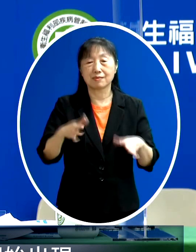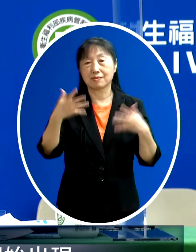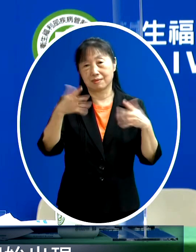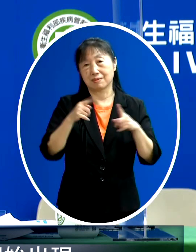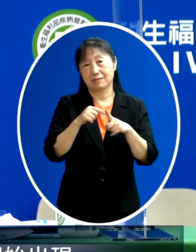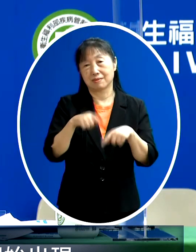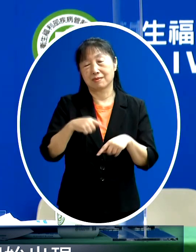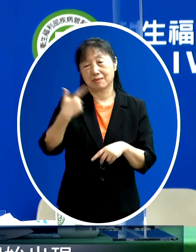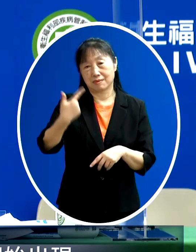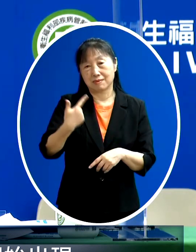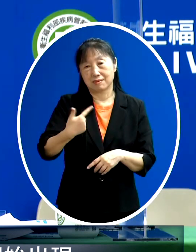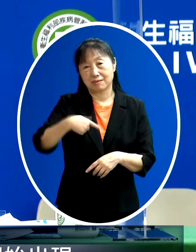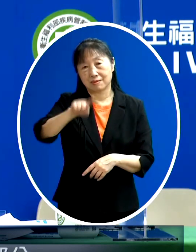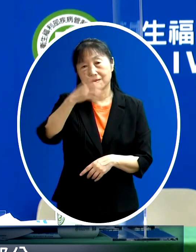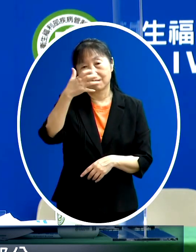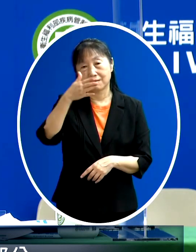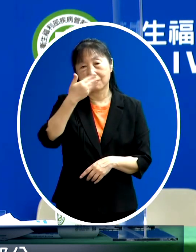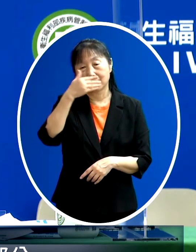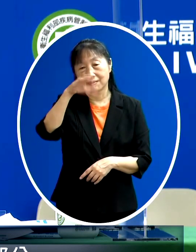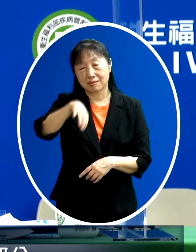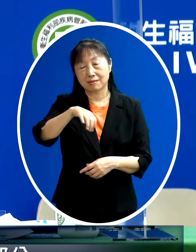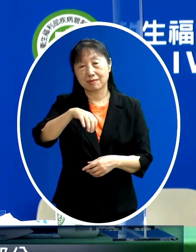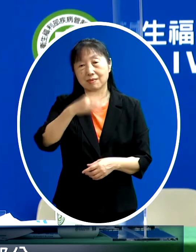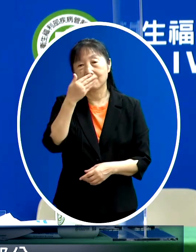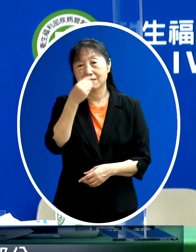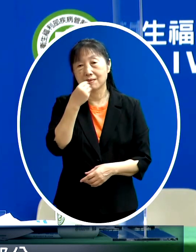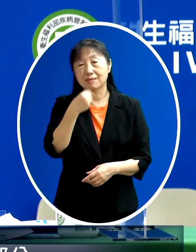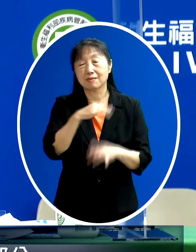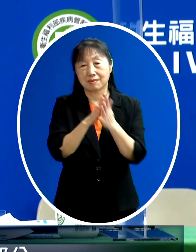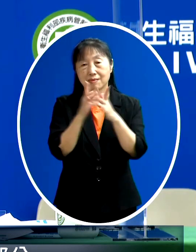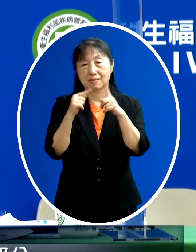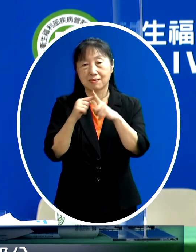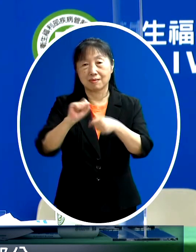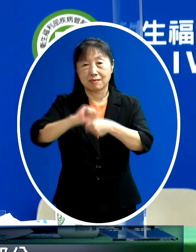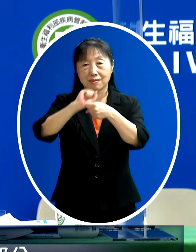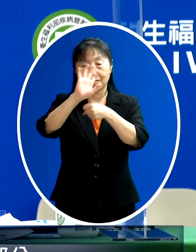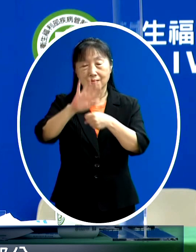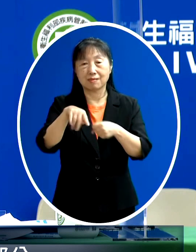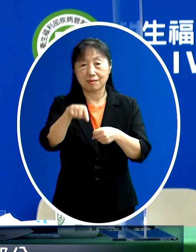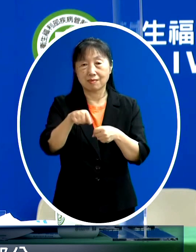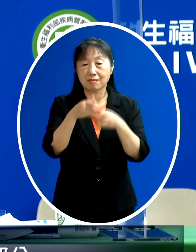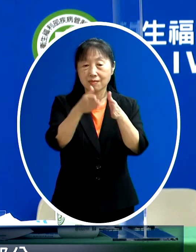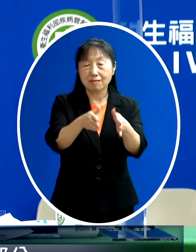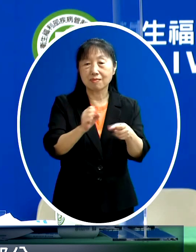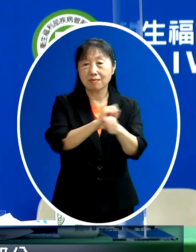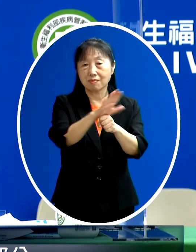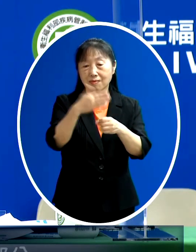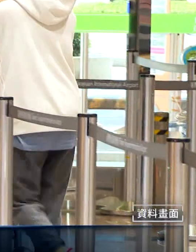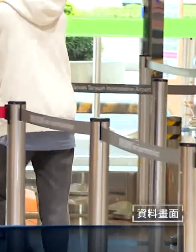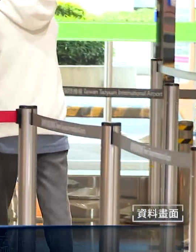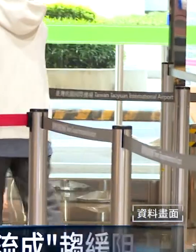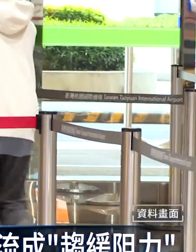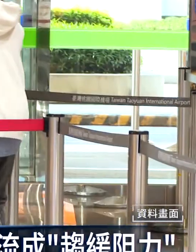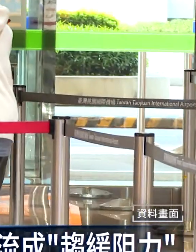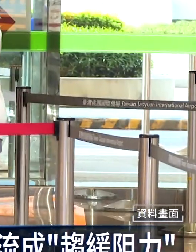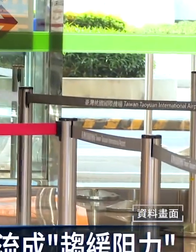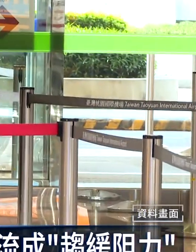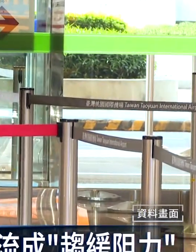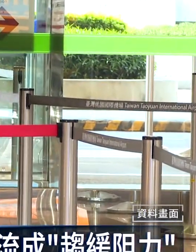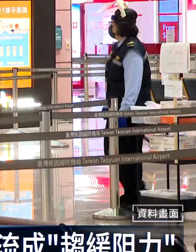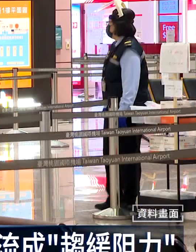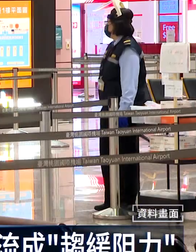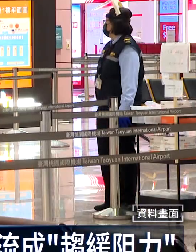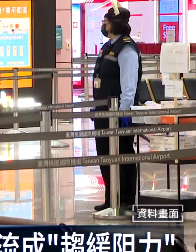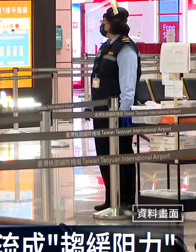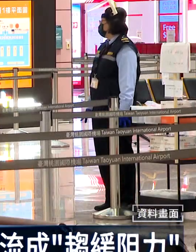餐厅的人流开始出现了，这个都是会对整个疫情下降都会造成一些阻力的一个部分。 会造成阻力的还